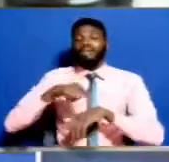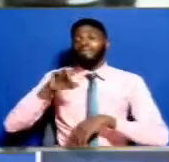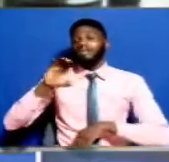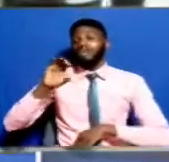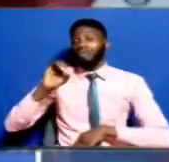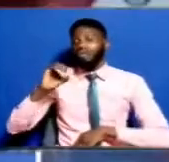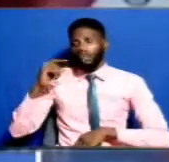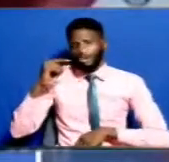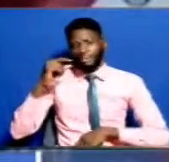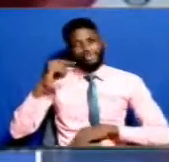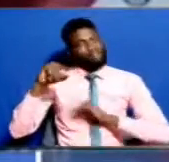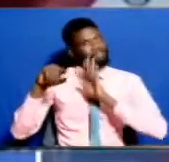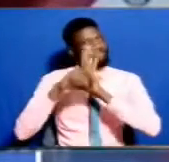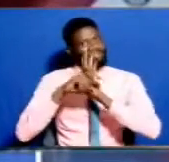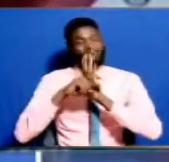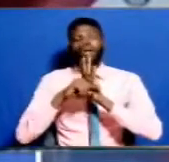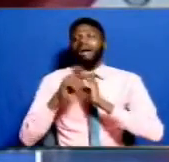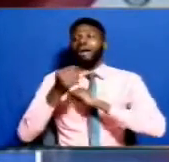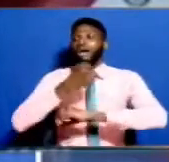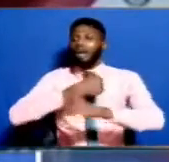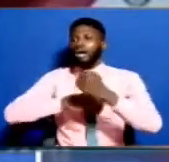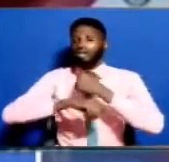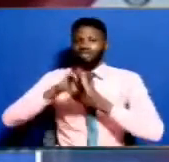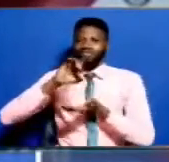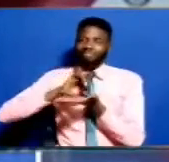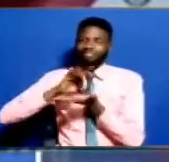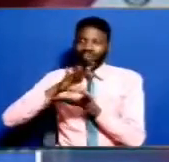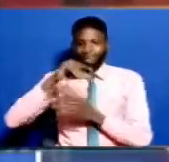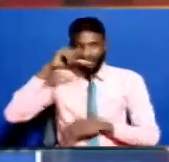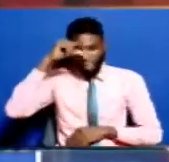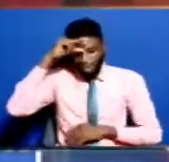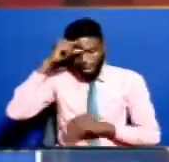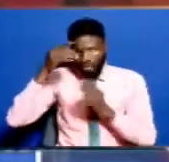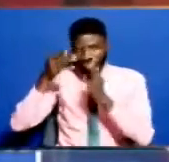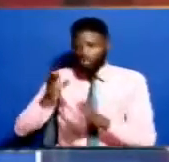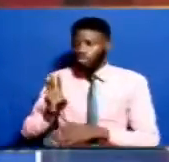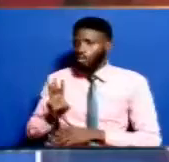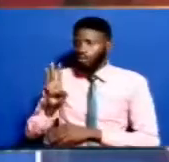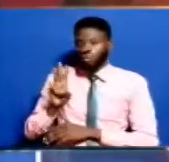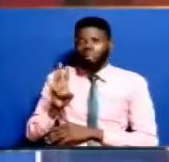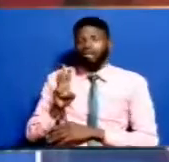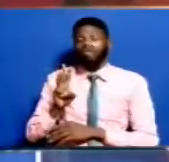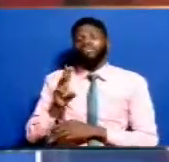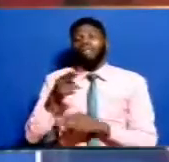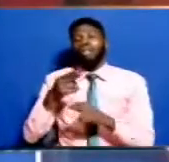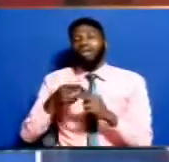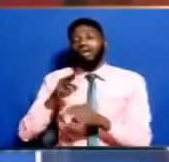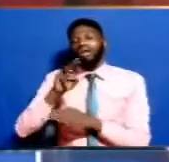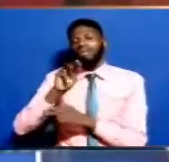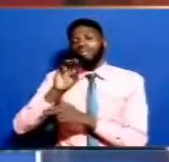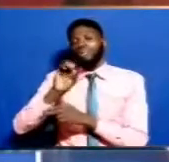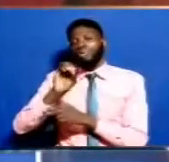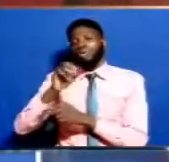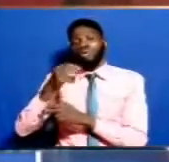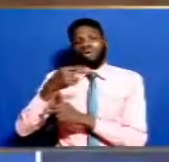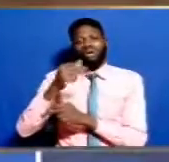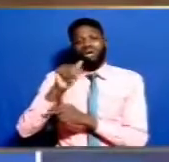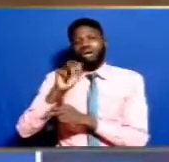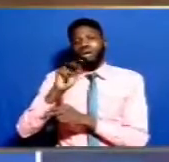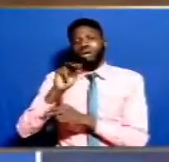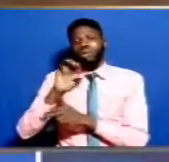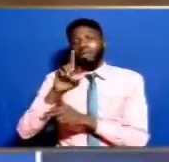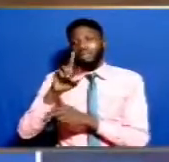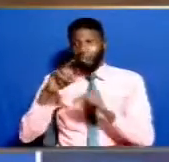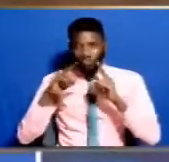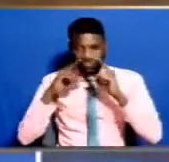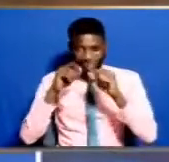limeshtumu hatua ya kumuondoa mamlakani gavana wa kaunti ya Wajir Mohamed Abdi na kusema hatua hiyo ilichochewa kisiasa. The